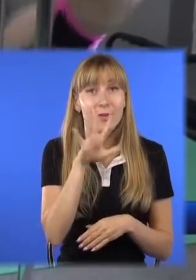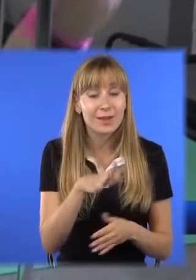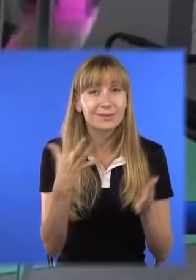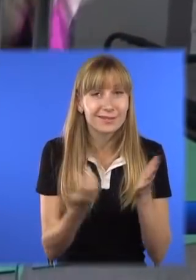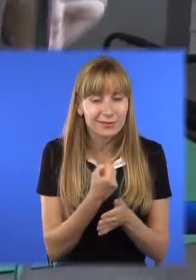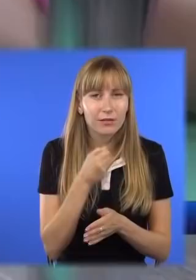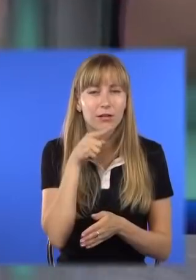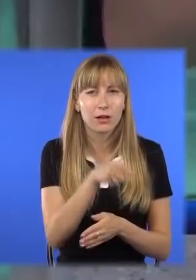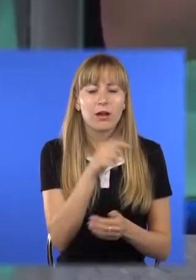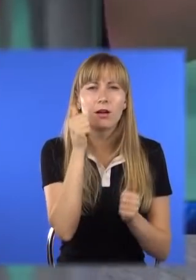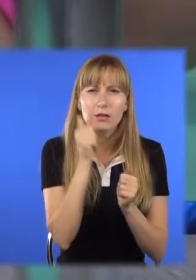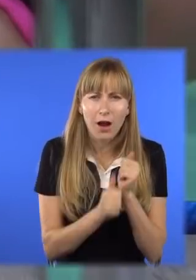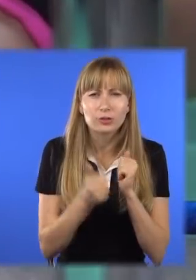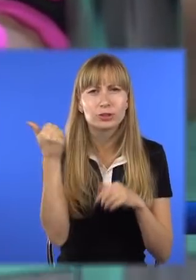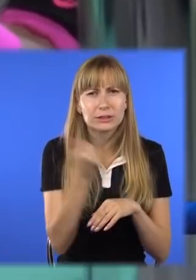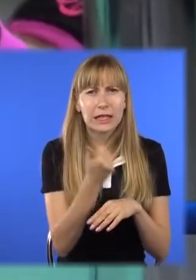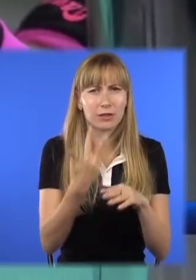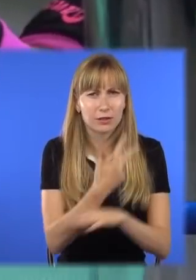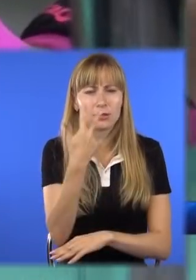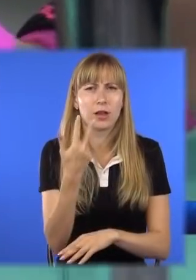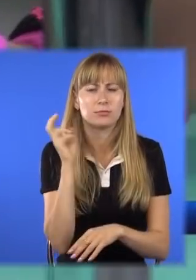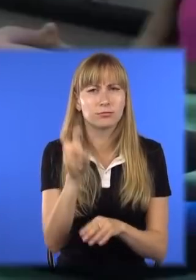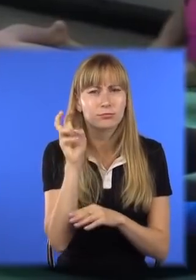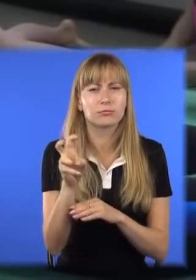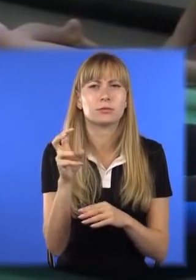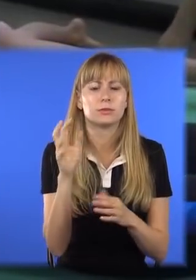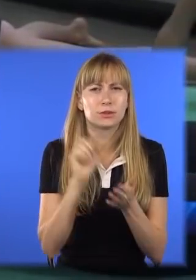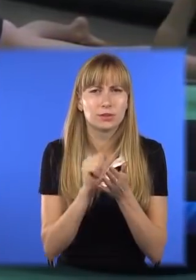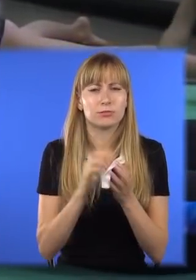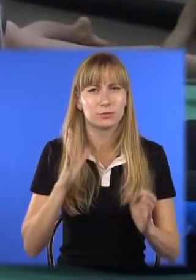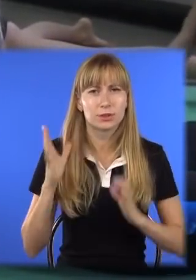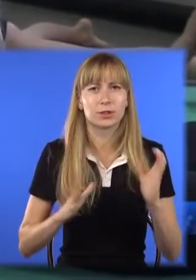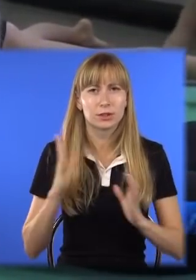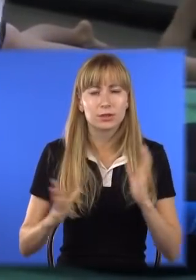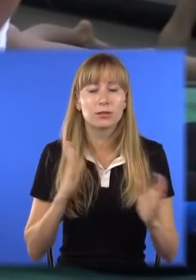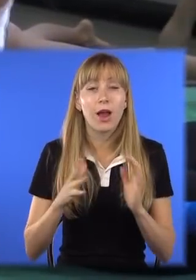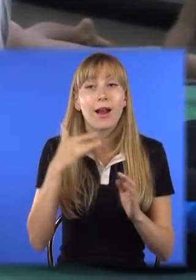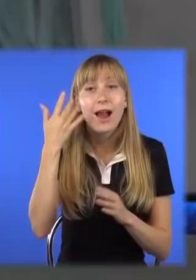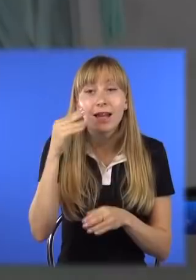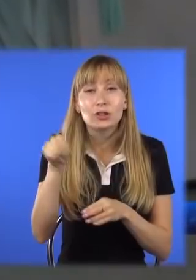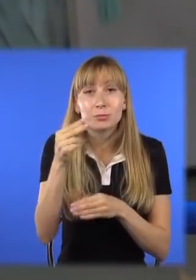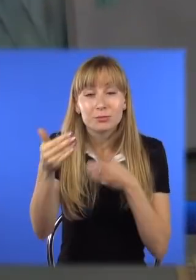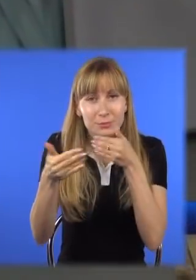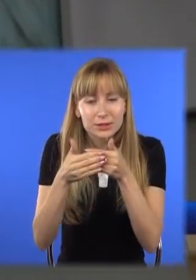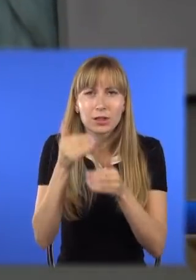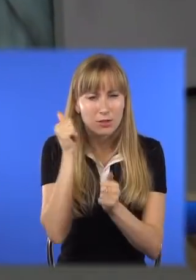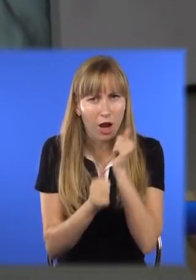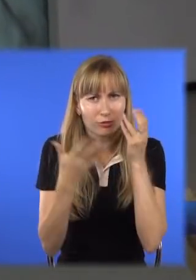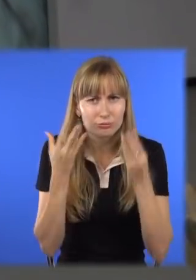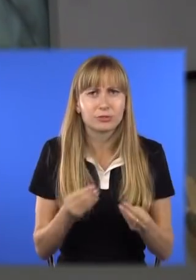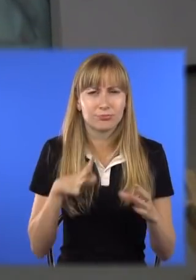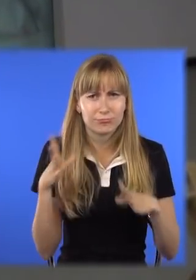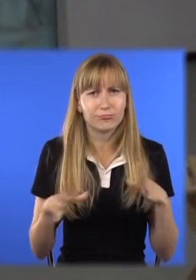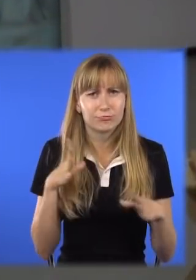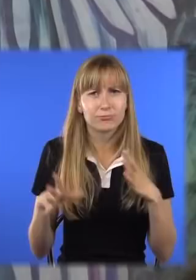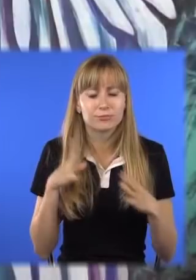тричі займається в залі. Під час підготовки до виступів на чемпіонатах часто тренується щодня. І з кожним роком інтерес до цього виду спорту в